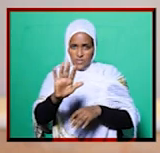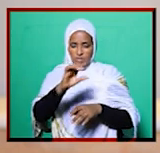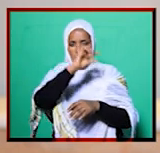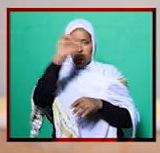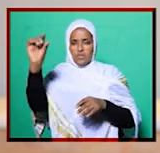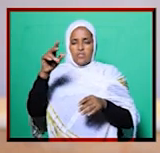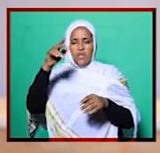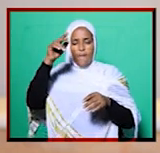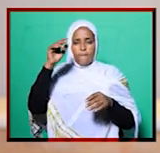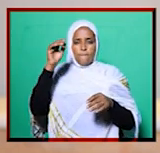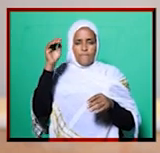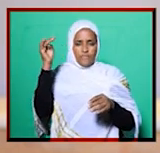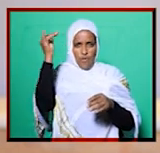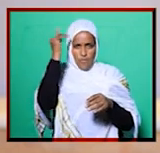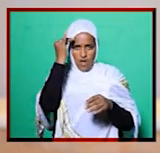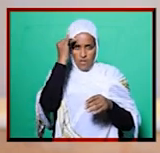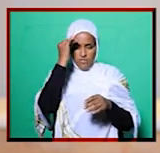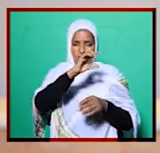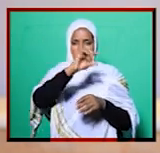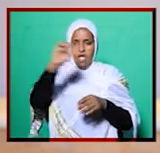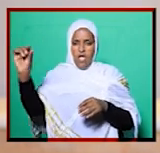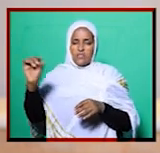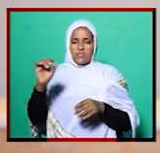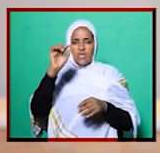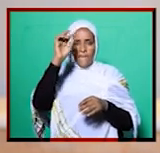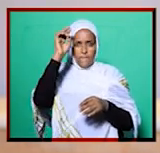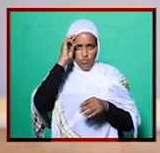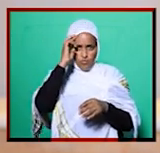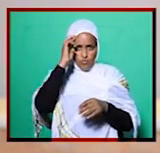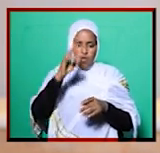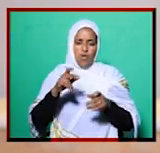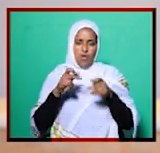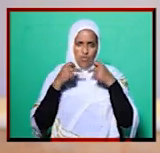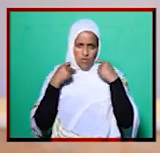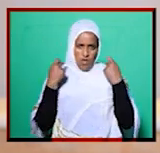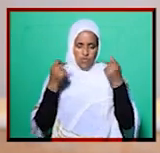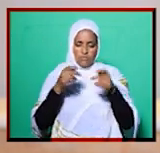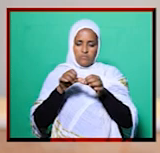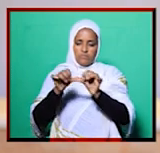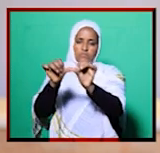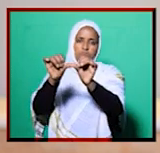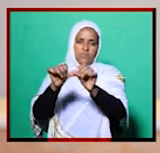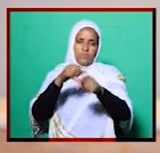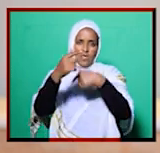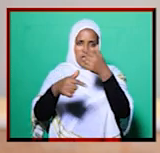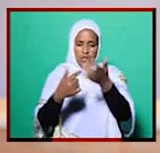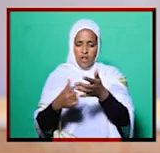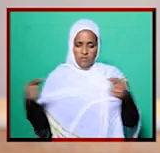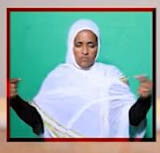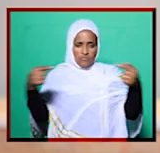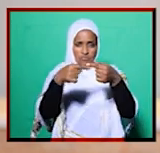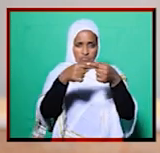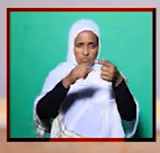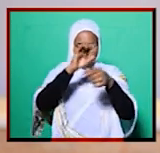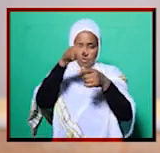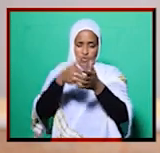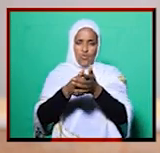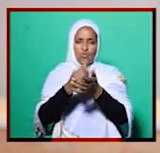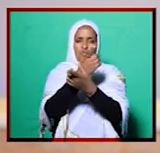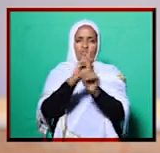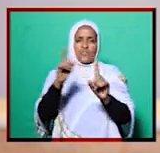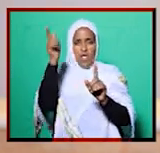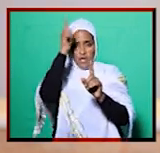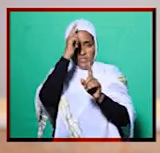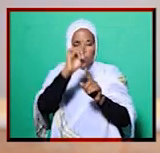ጳጳሳት፣ አንቀጸ ኤጲስቆጶሳት፣ አንቀጸ ዲያቆናት እያለ ነው የሚሄደው። እንዳለ ተያዥነቱ ማለት ነው። ይሄ ሁሉ ፈታ ነገስ